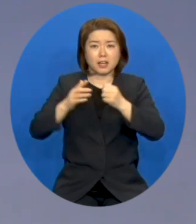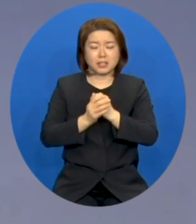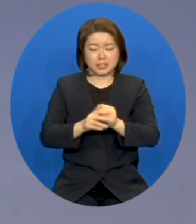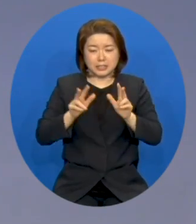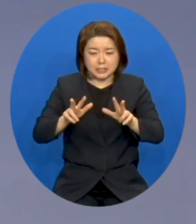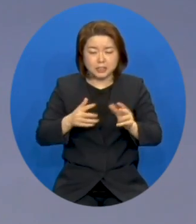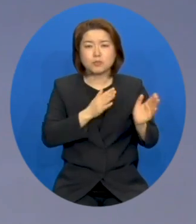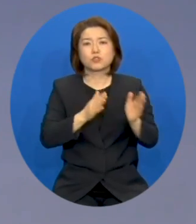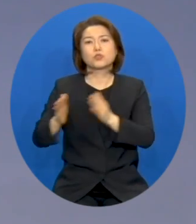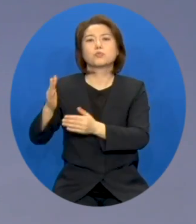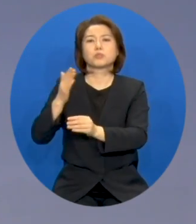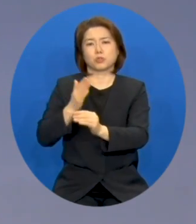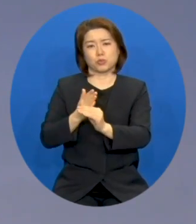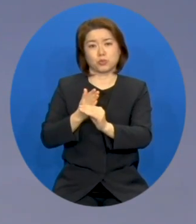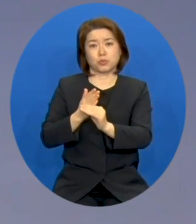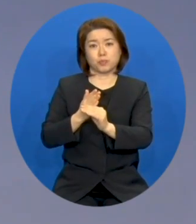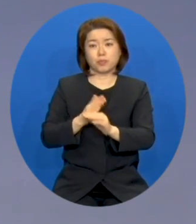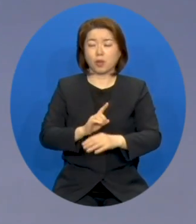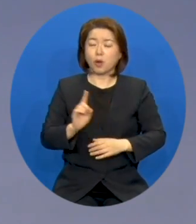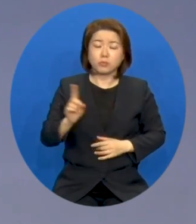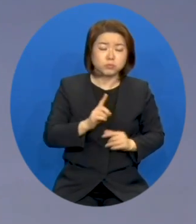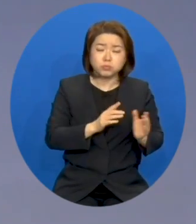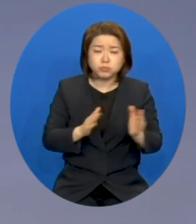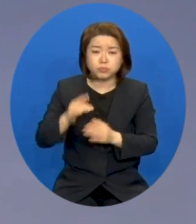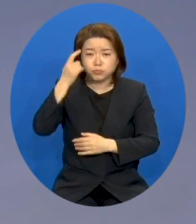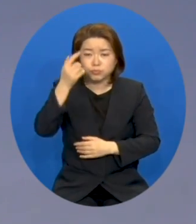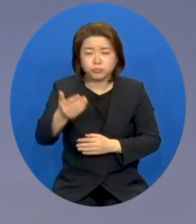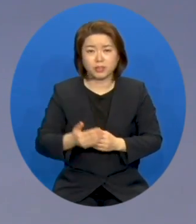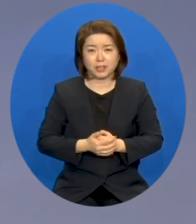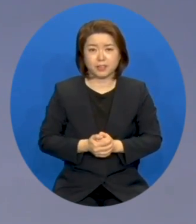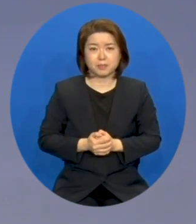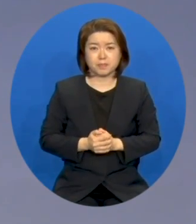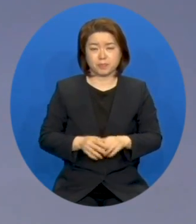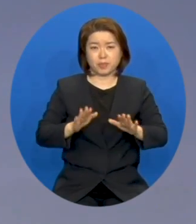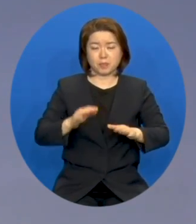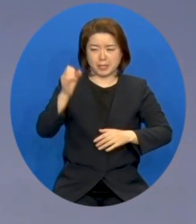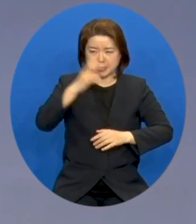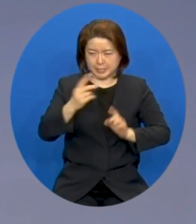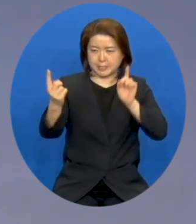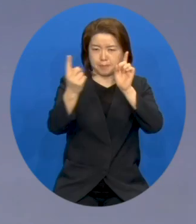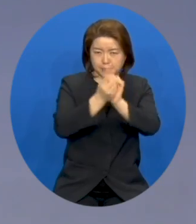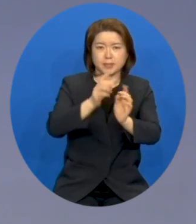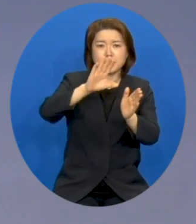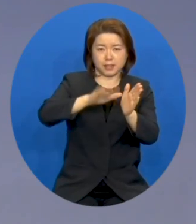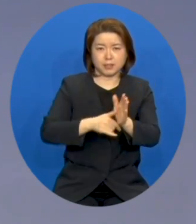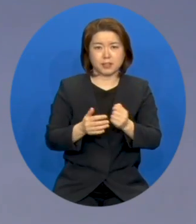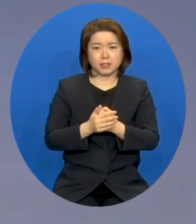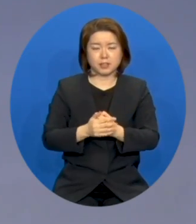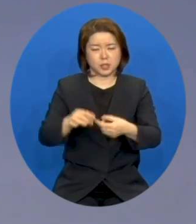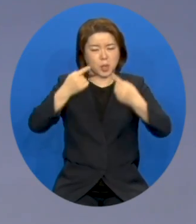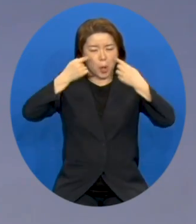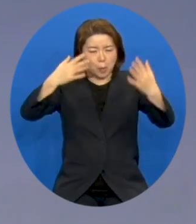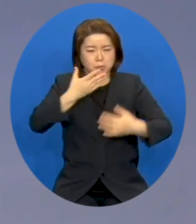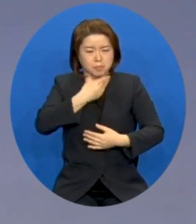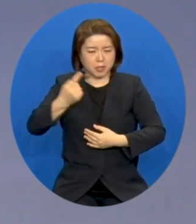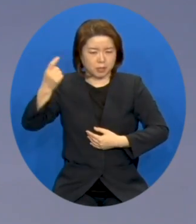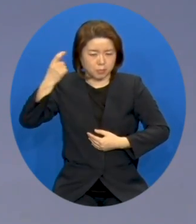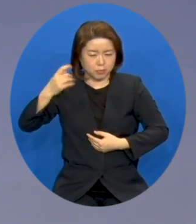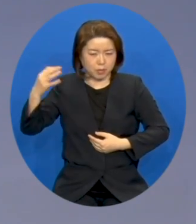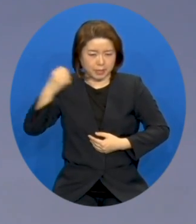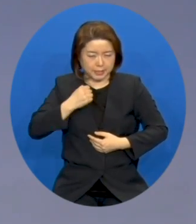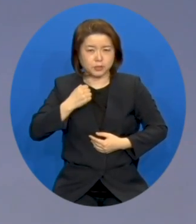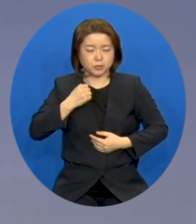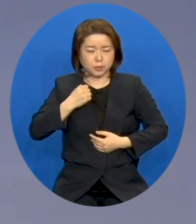준비하고 있다는 겁니다. 무슨 준비를 하느냐? 이번에 다시 만날 때는 분명한 복음을 내가